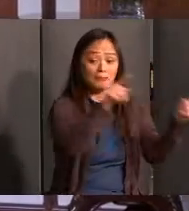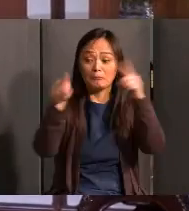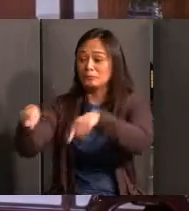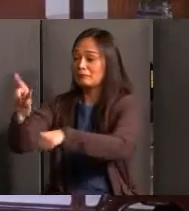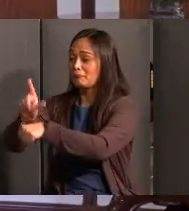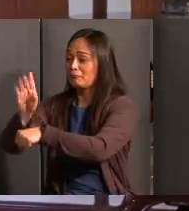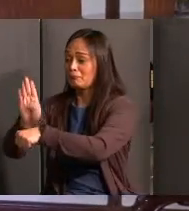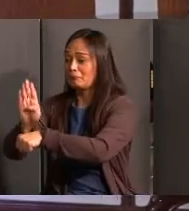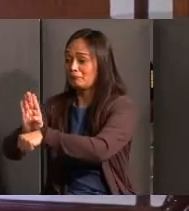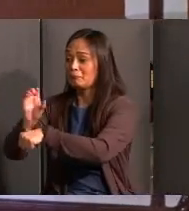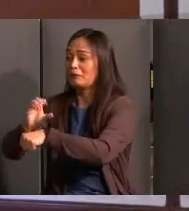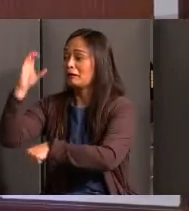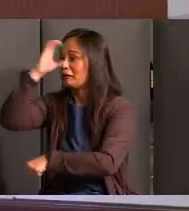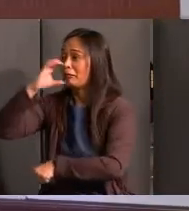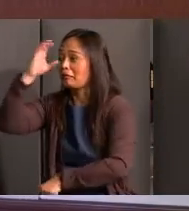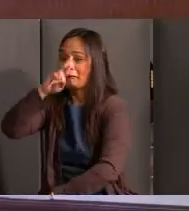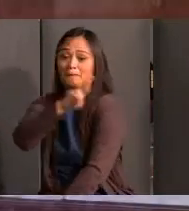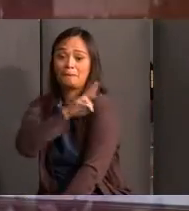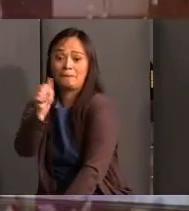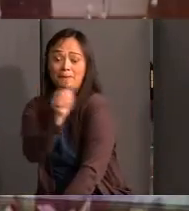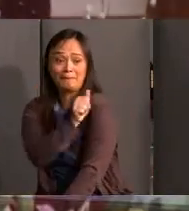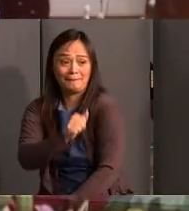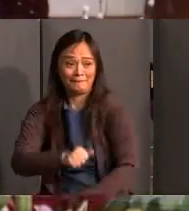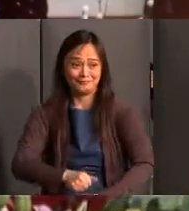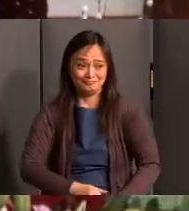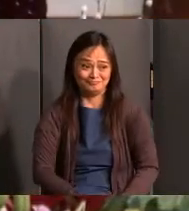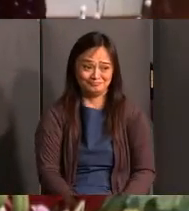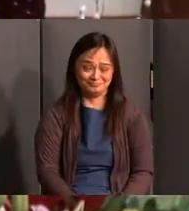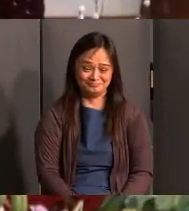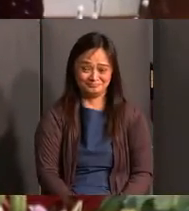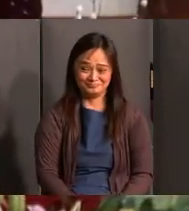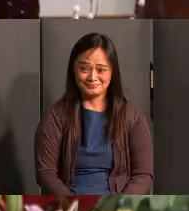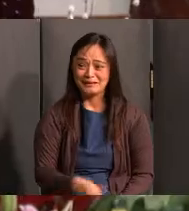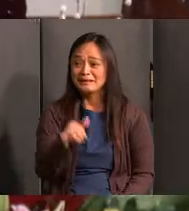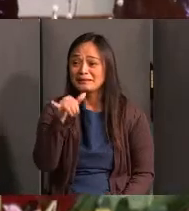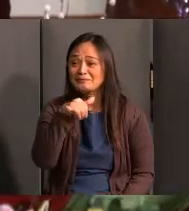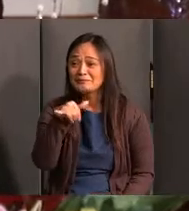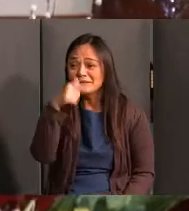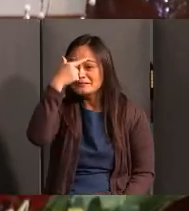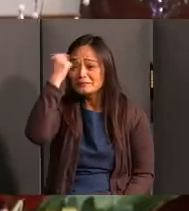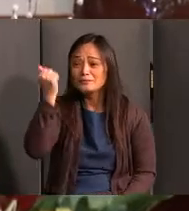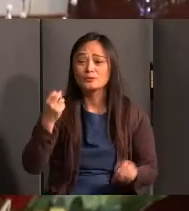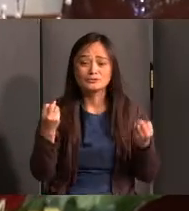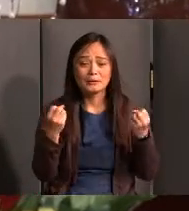yan ang nangyayari sa maraming Christians sa ating bansa.